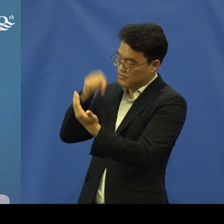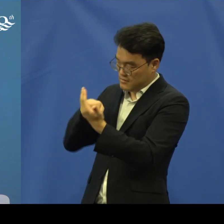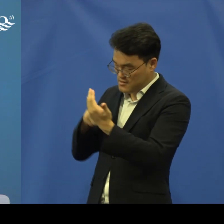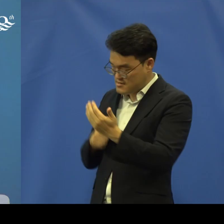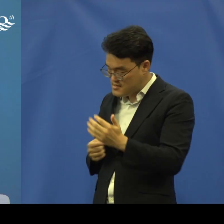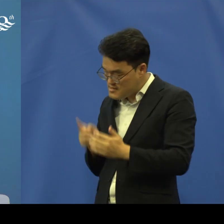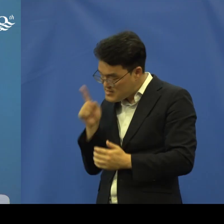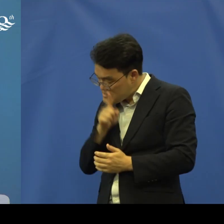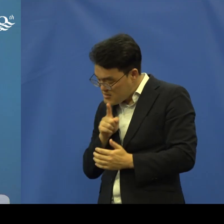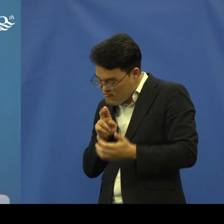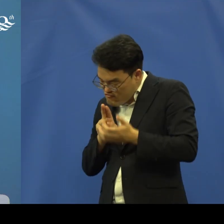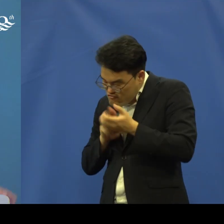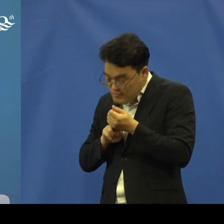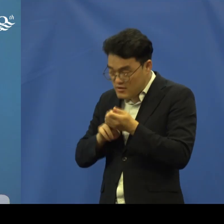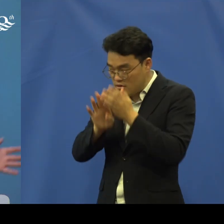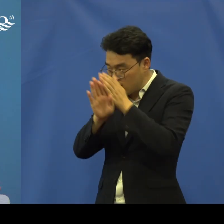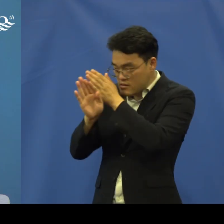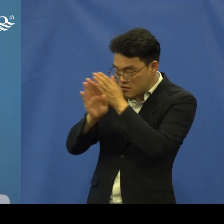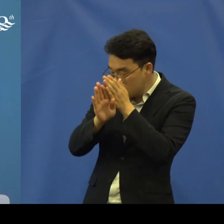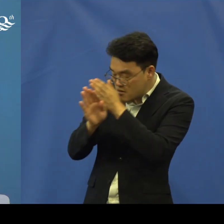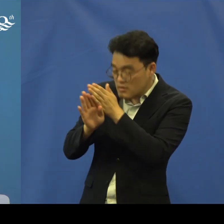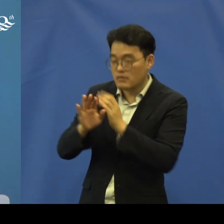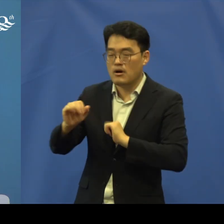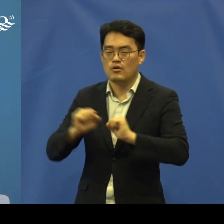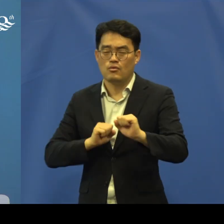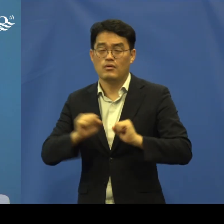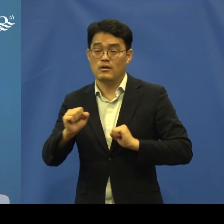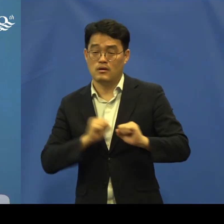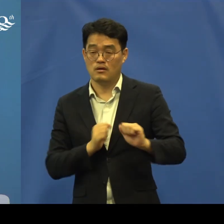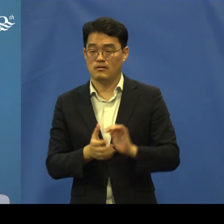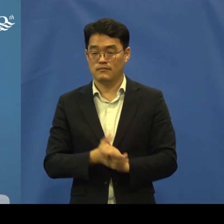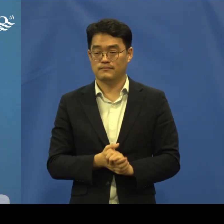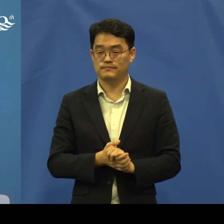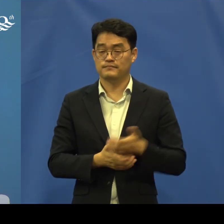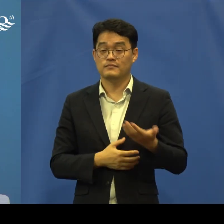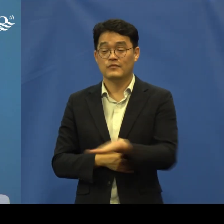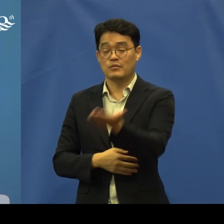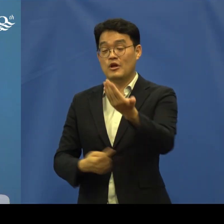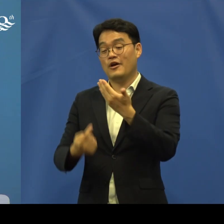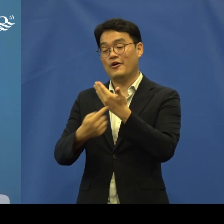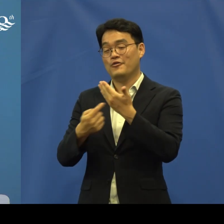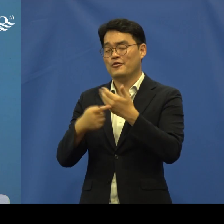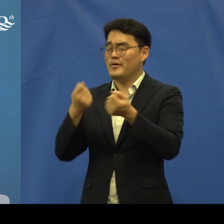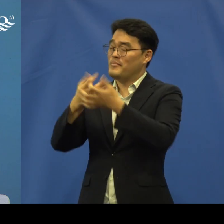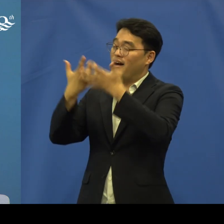보여요. 여러분, 강명한 천사를 누가 사탄으로 보겠습니까? 예.